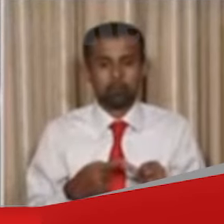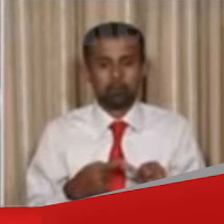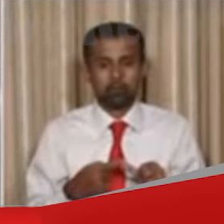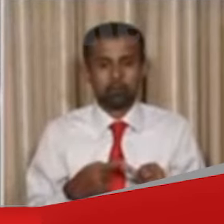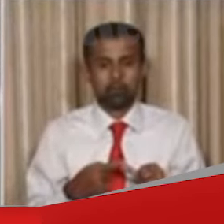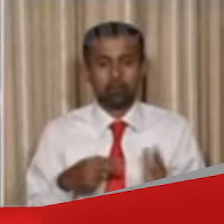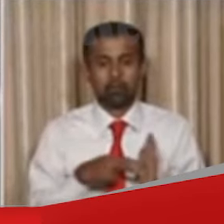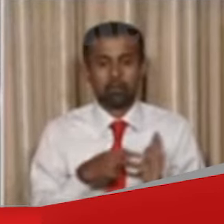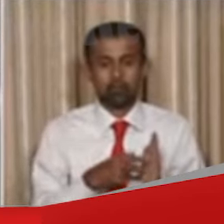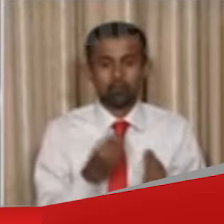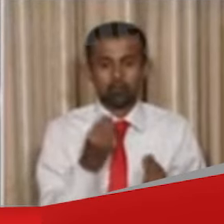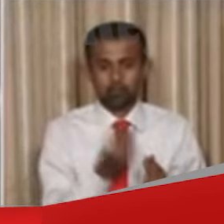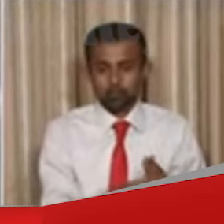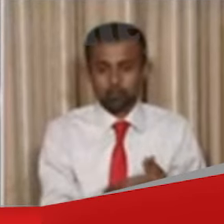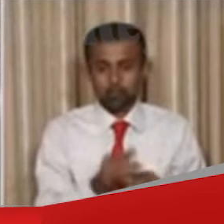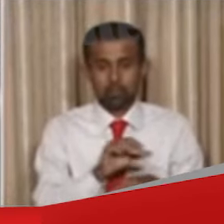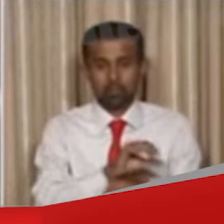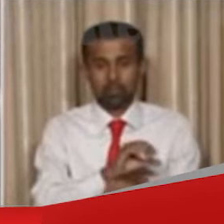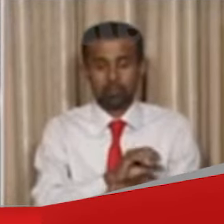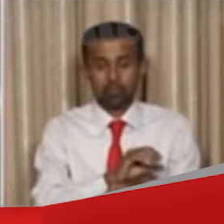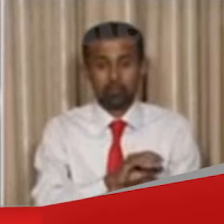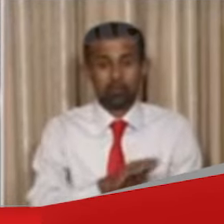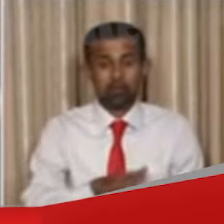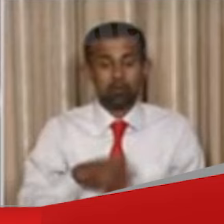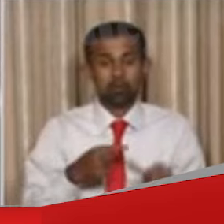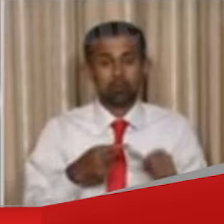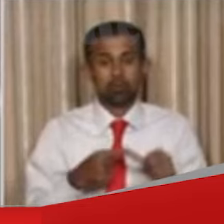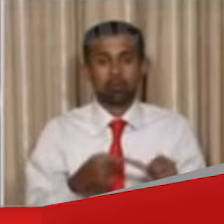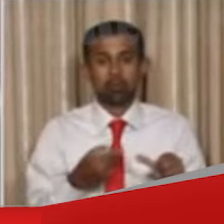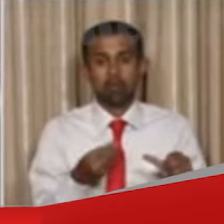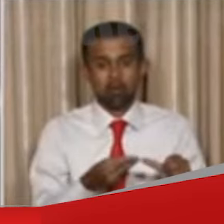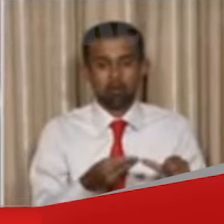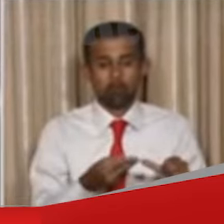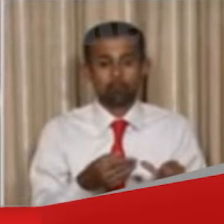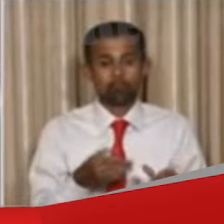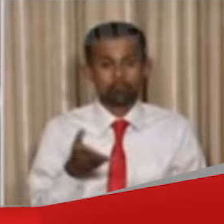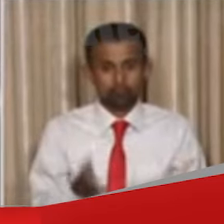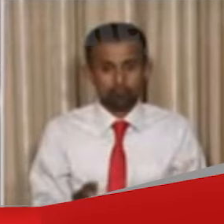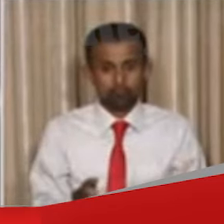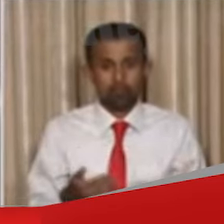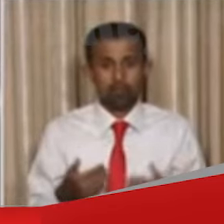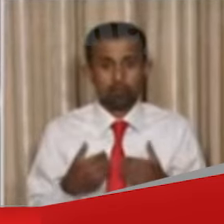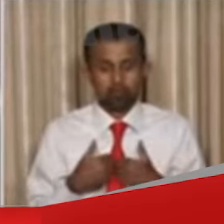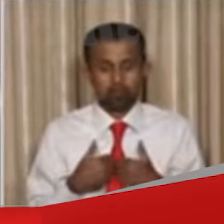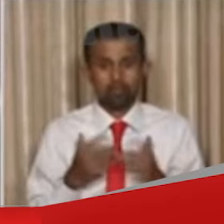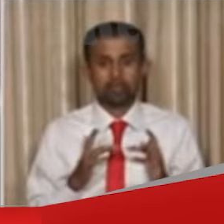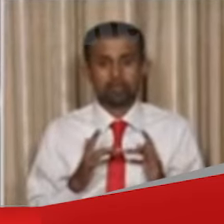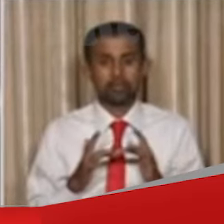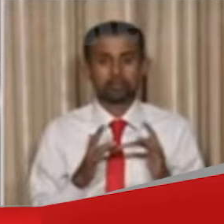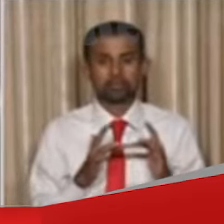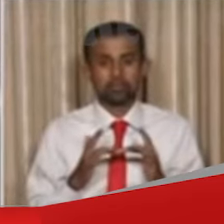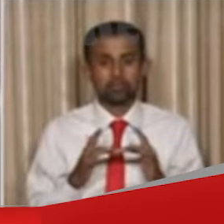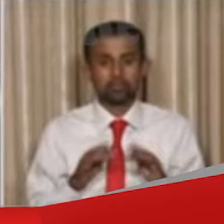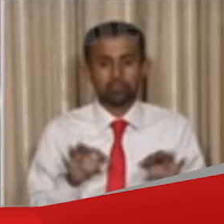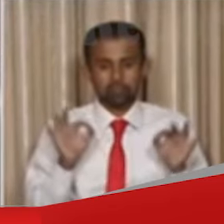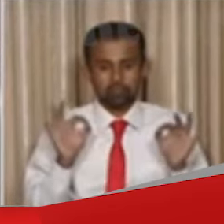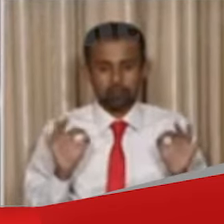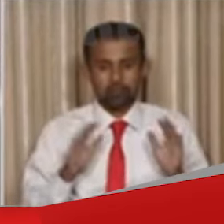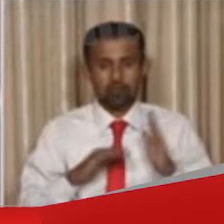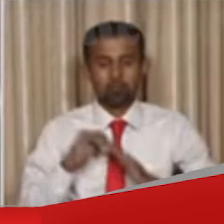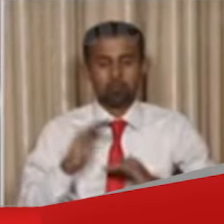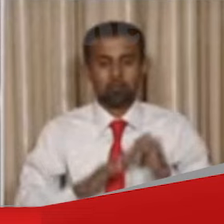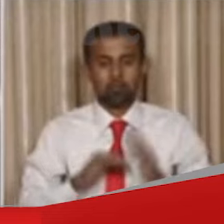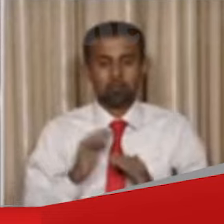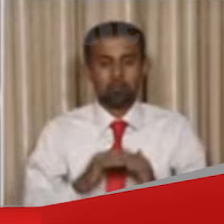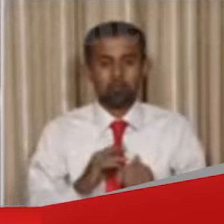මේ අයවැයට ඉදිරිපත් කරු මේ ඩිජිටල් කරණයට ප්‍රධාන විසඳුම වැටී තිබෙන්නේ මේ අපගේ අන්තර්ජාලය විධිමත්ව පරිහරණය කරන